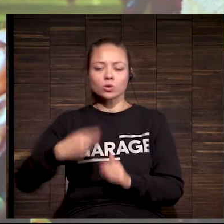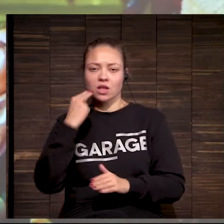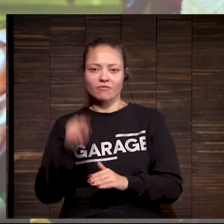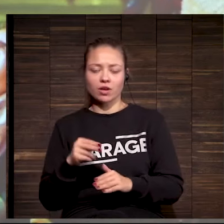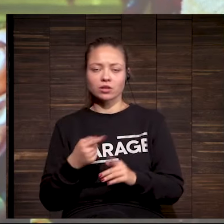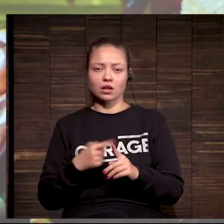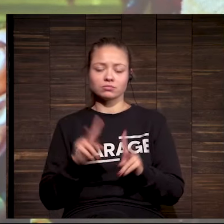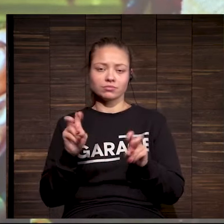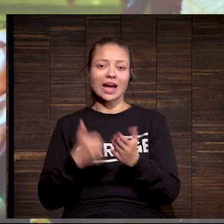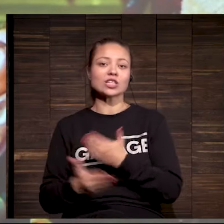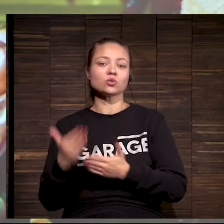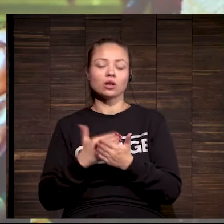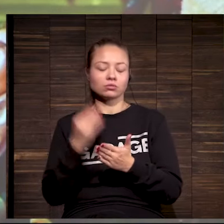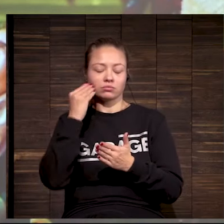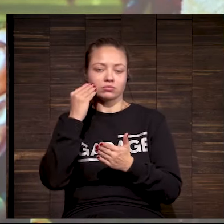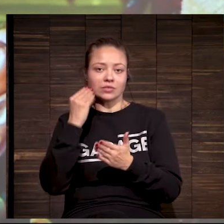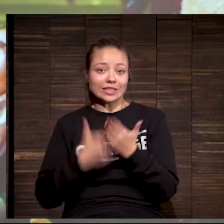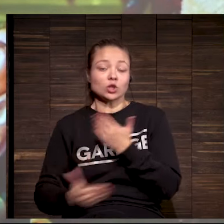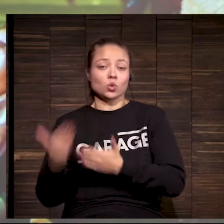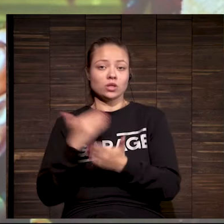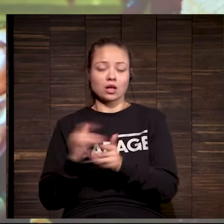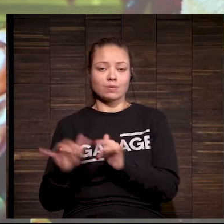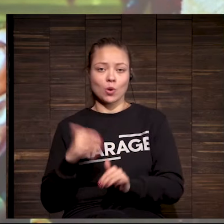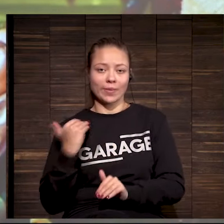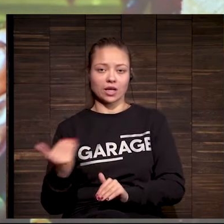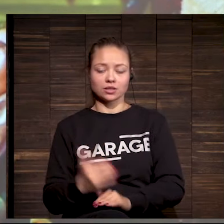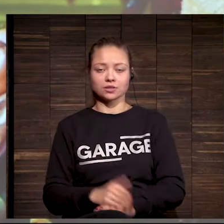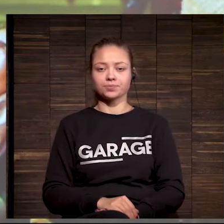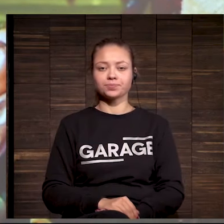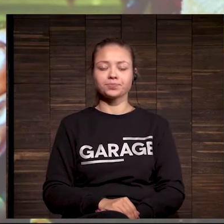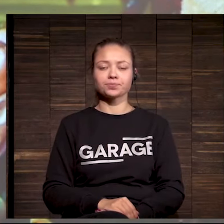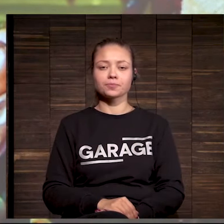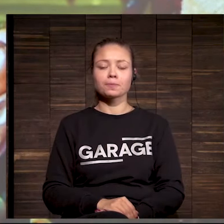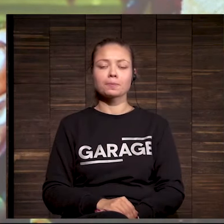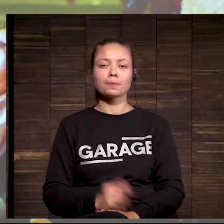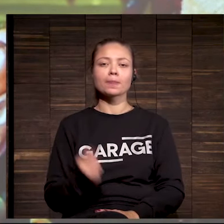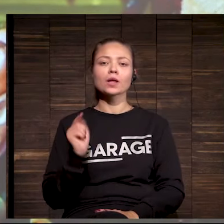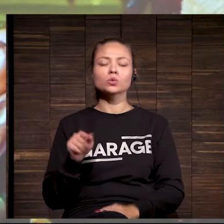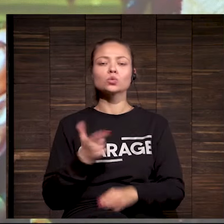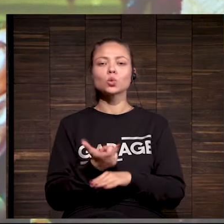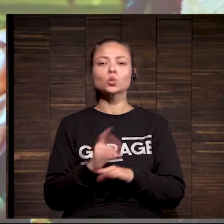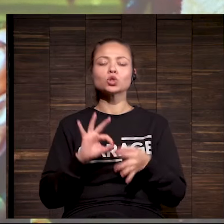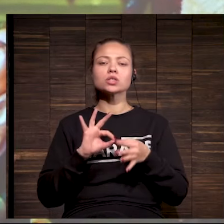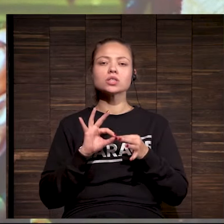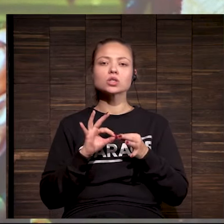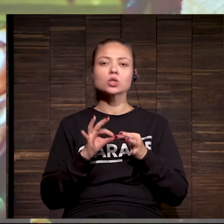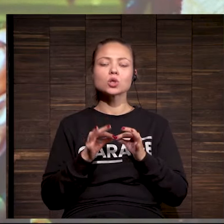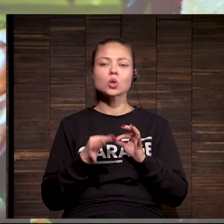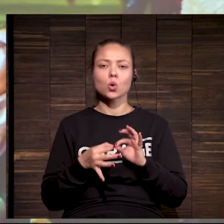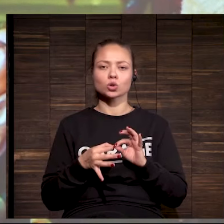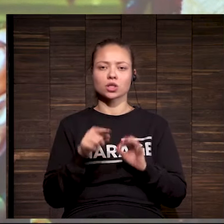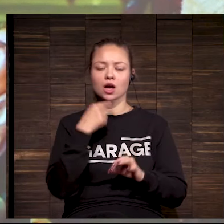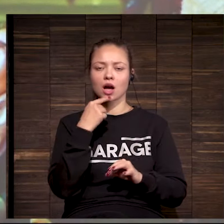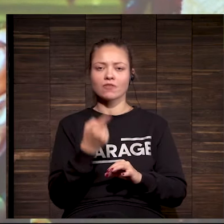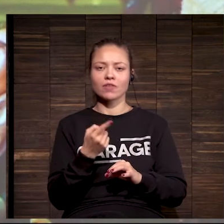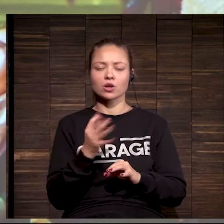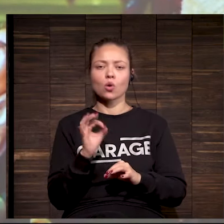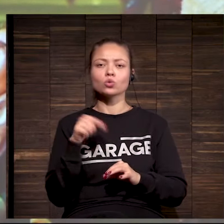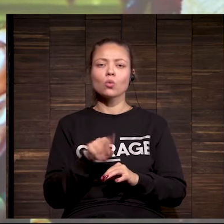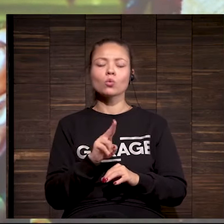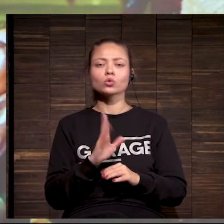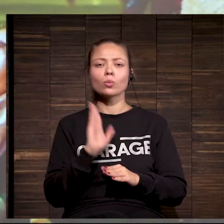это называют результатом выхлопом мероприятие тут очень сложно говорить о том